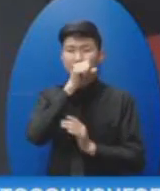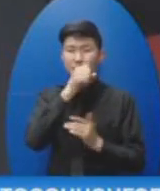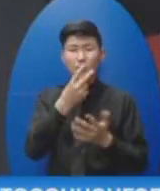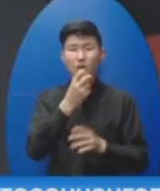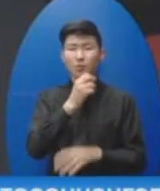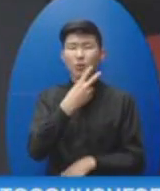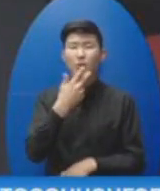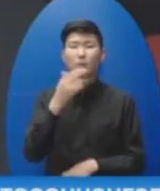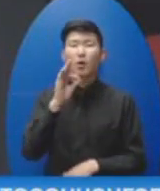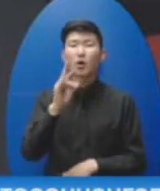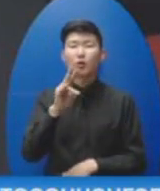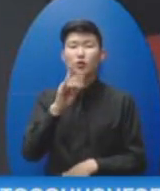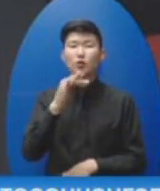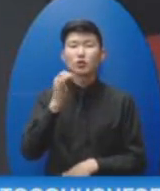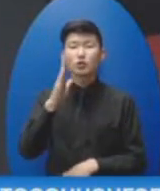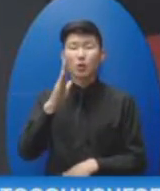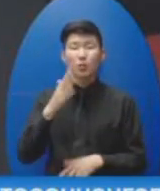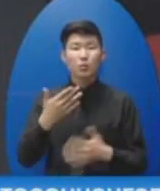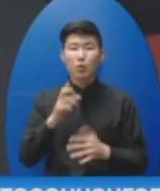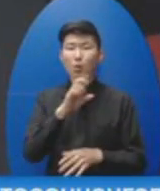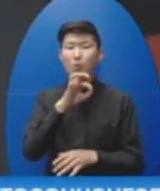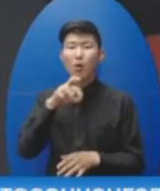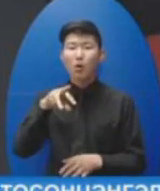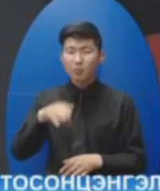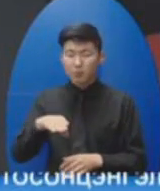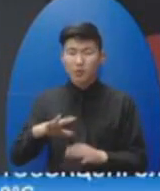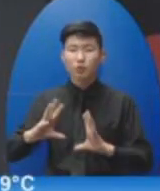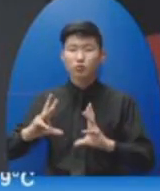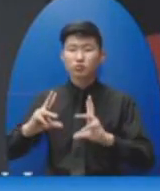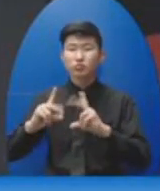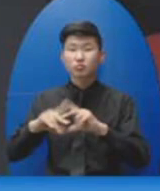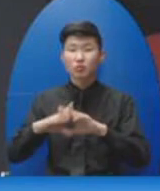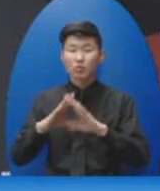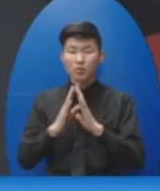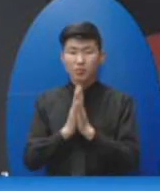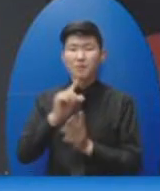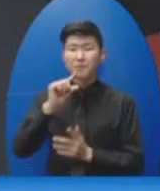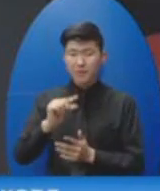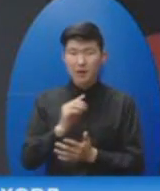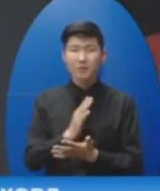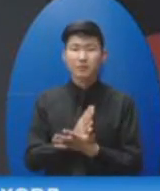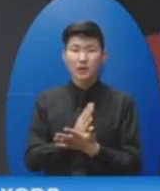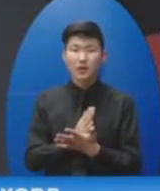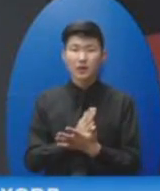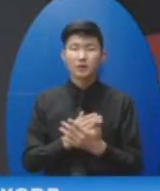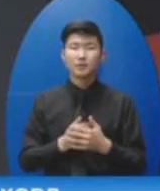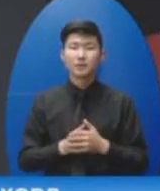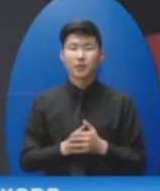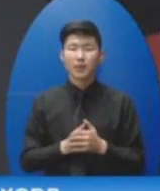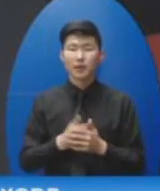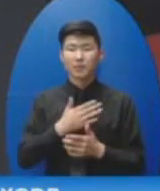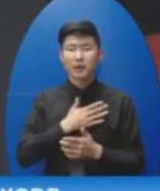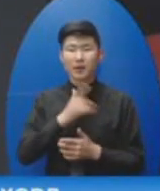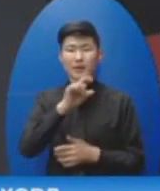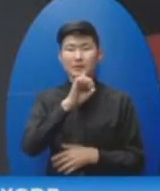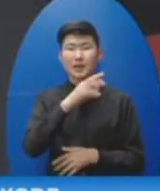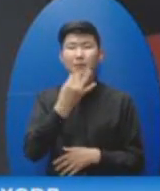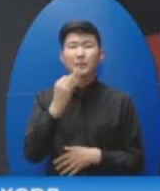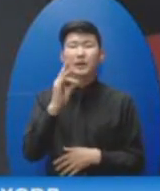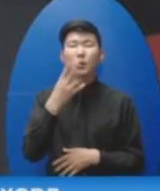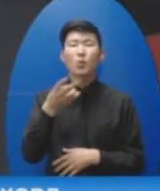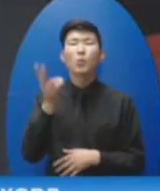төсөвт бас энэ бомбыг хөгжүүлэх энэ төсөв бол их багхан тавигдсан байж байна. Ялангуяа манай замын үед бомб байж